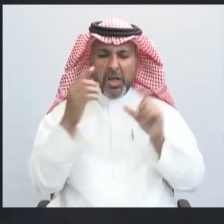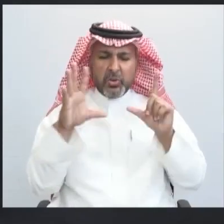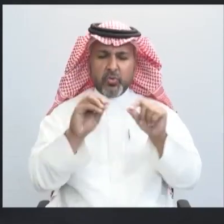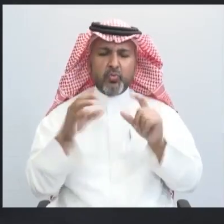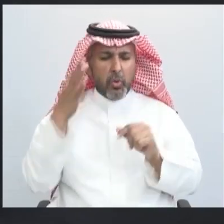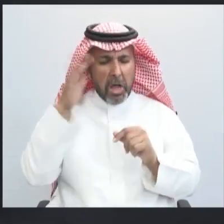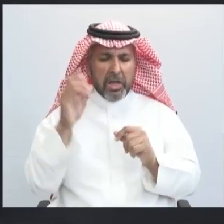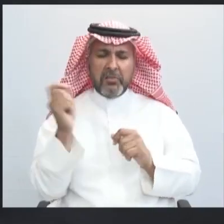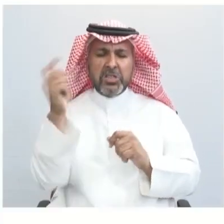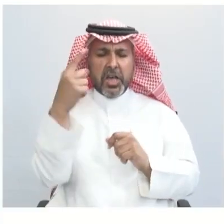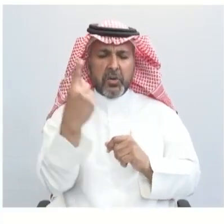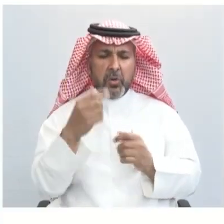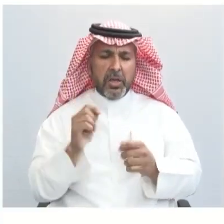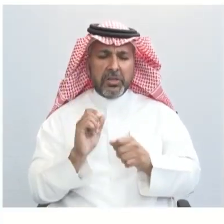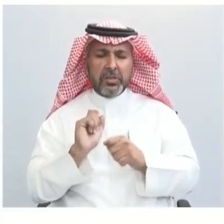شهر.